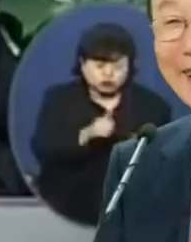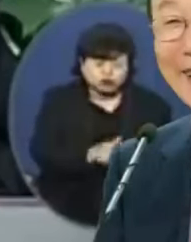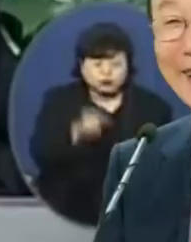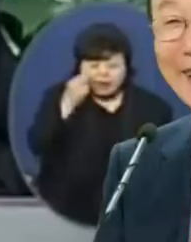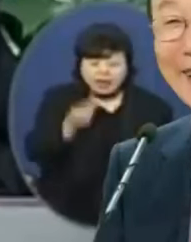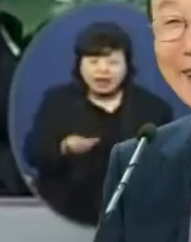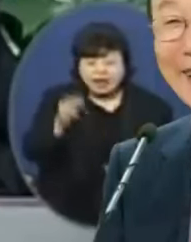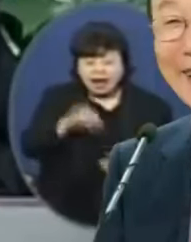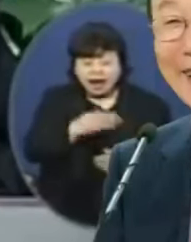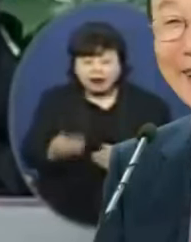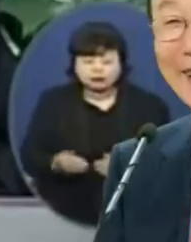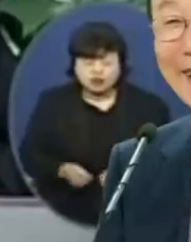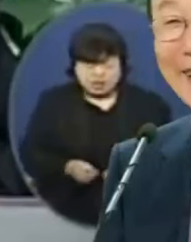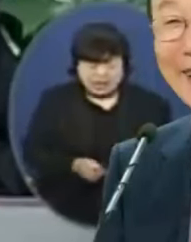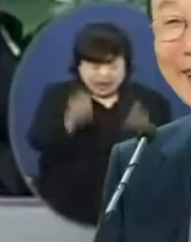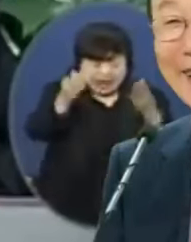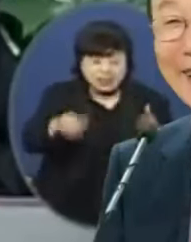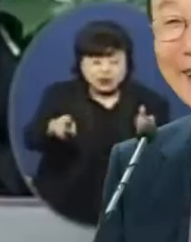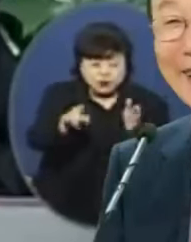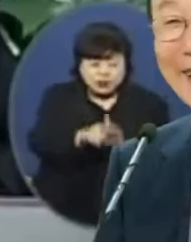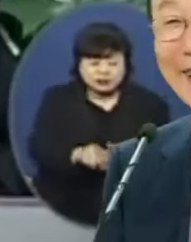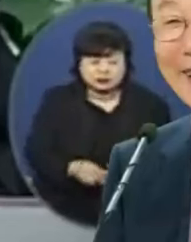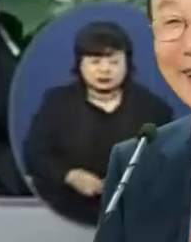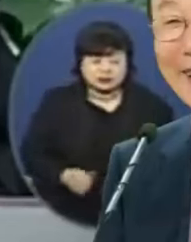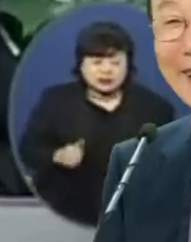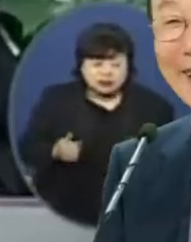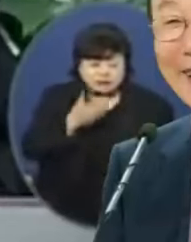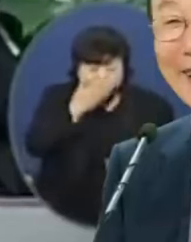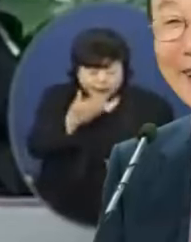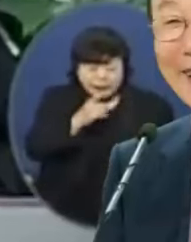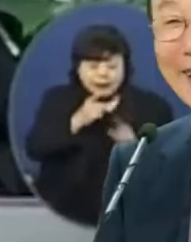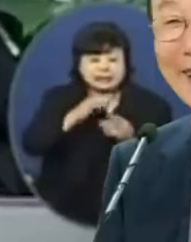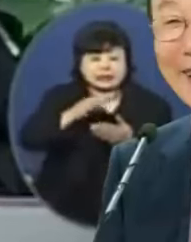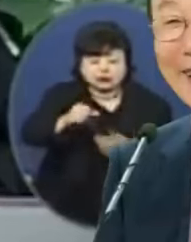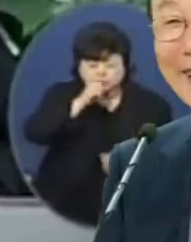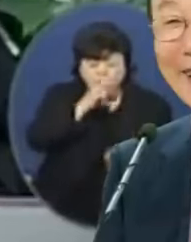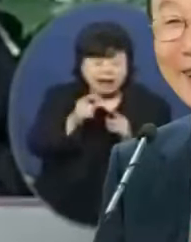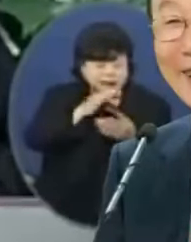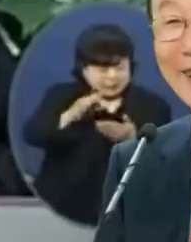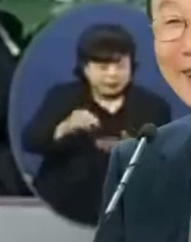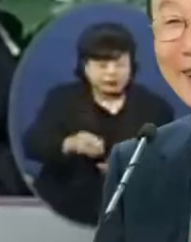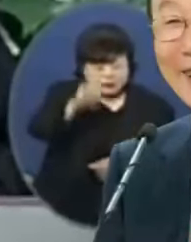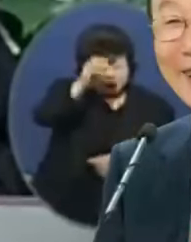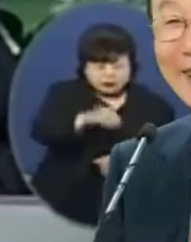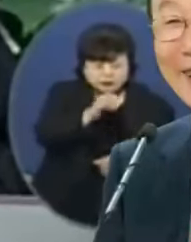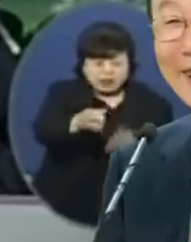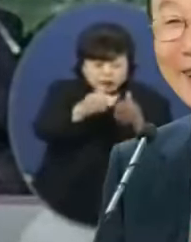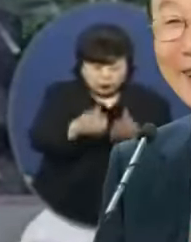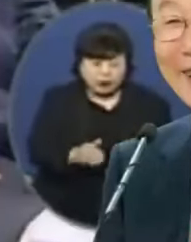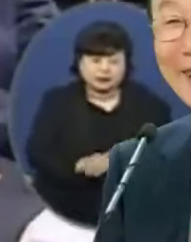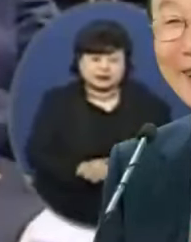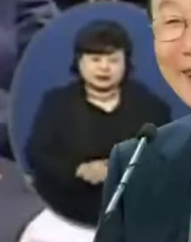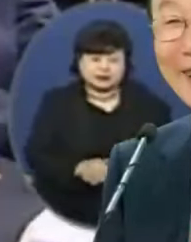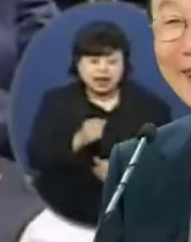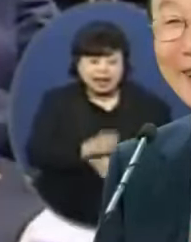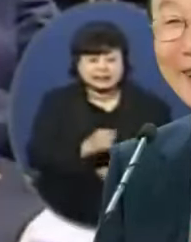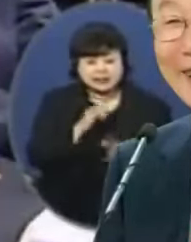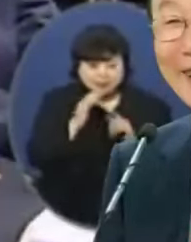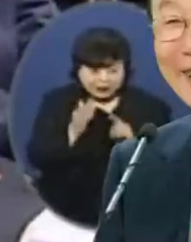강을 갈라지게 하기 위해서라도 긍정적이고 적극적인 말을 십자가를 통해서